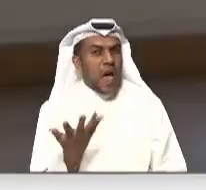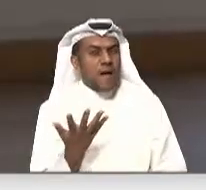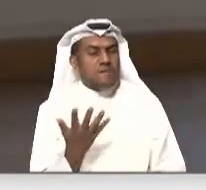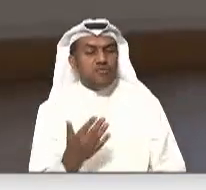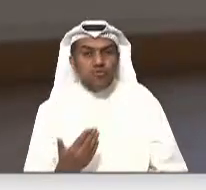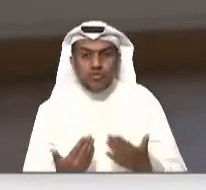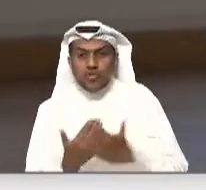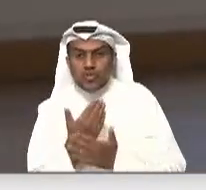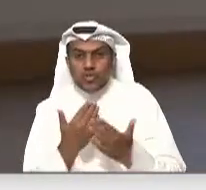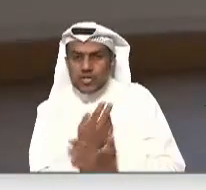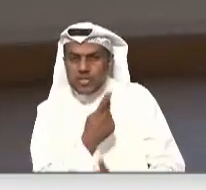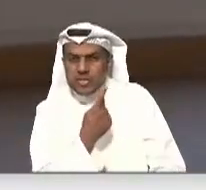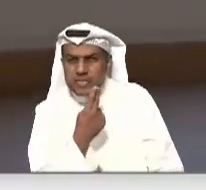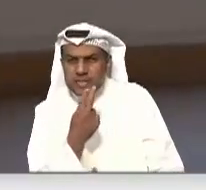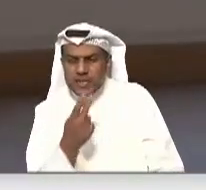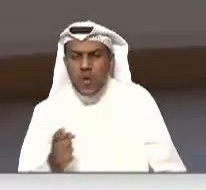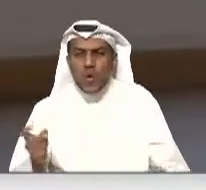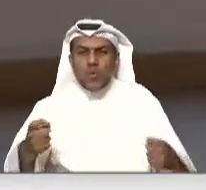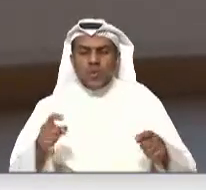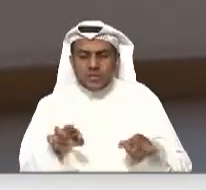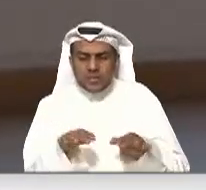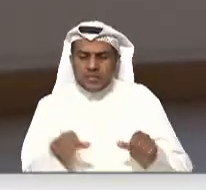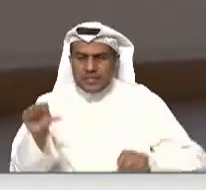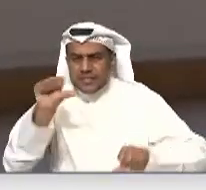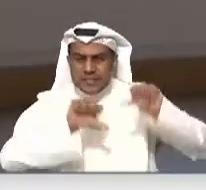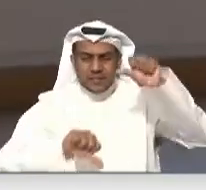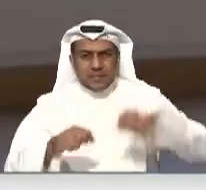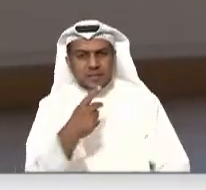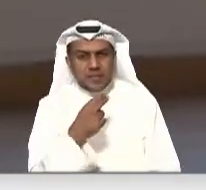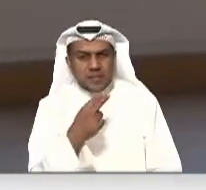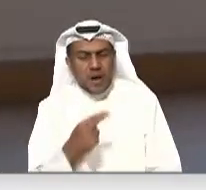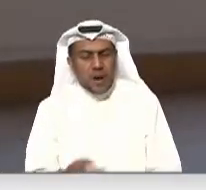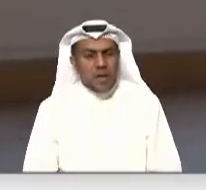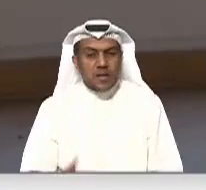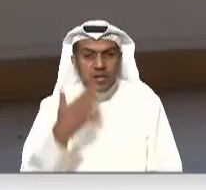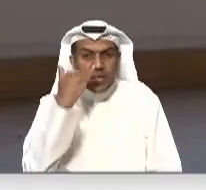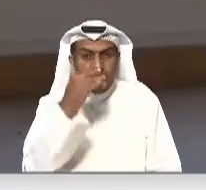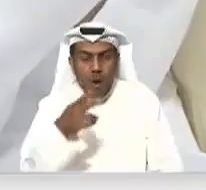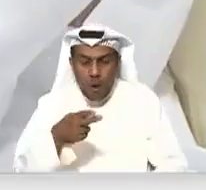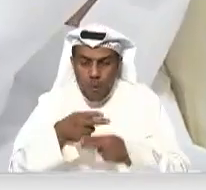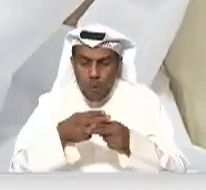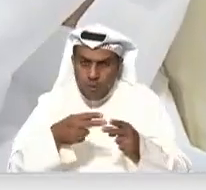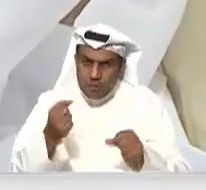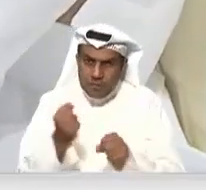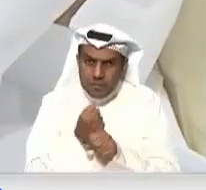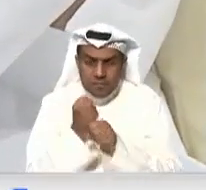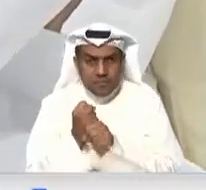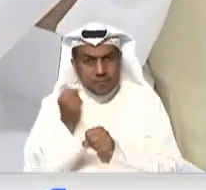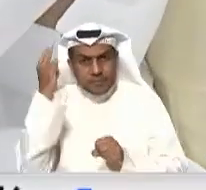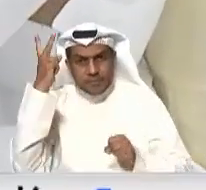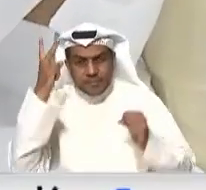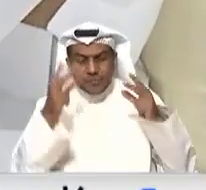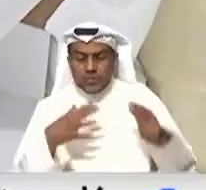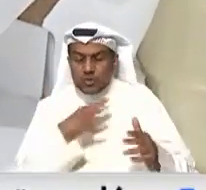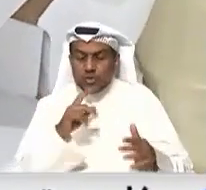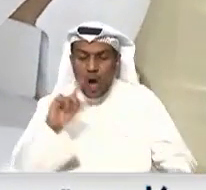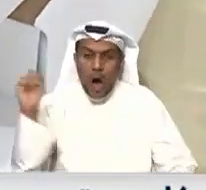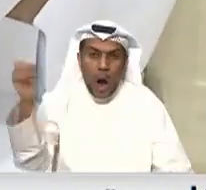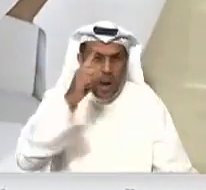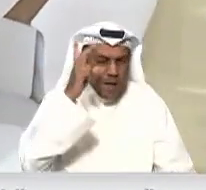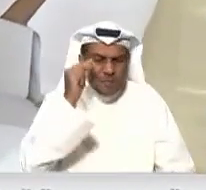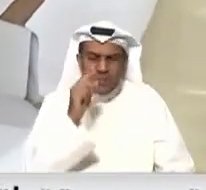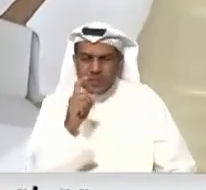خاصة الإلكترونية منها، الأمر الذي يؤكد قدرة شباب الكويت للوصول إلى العالمية